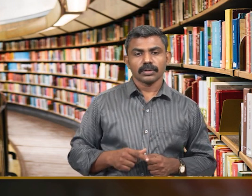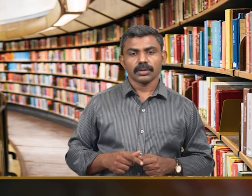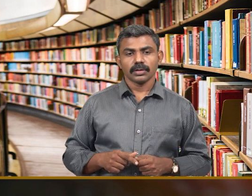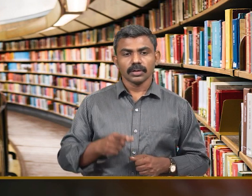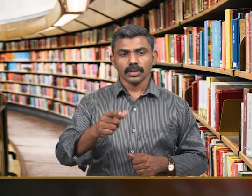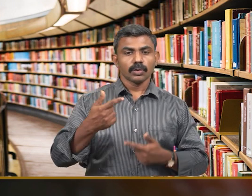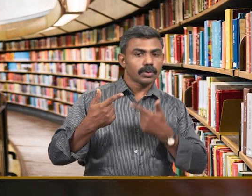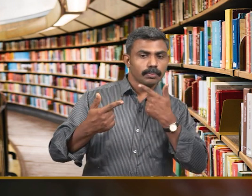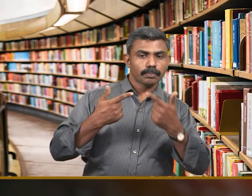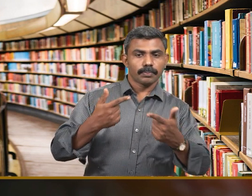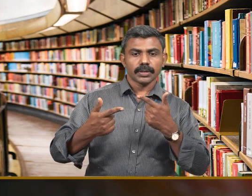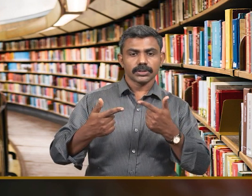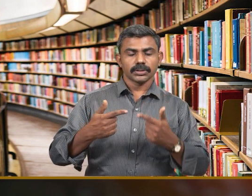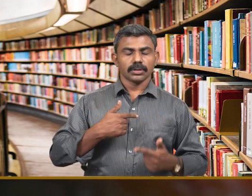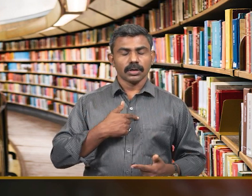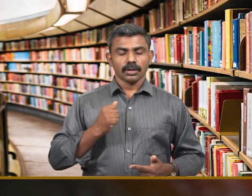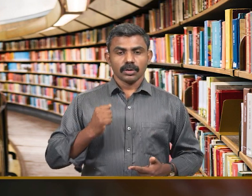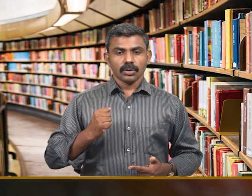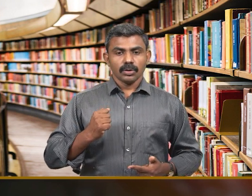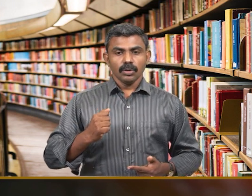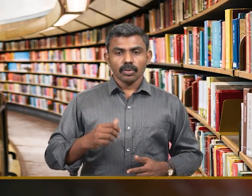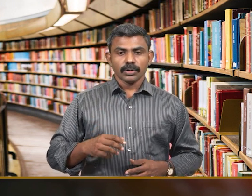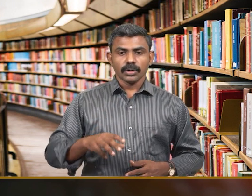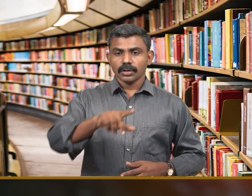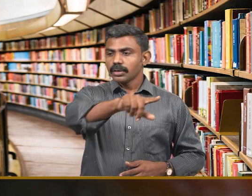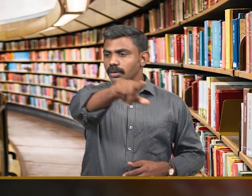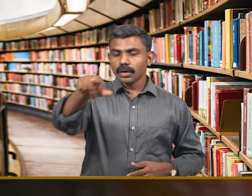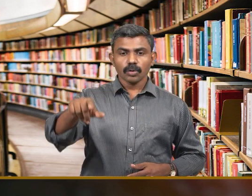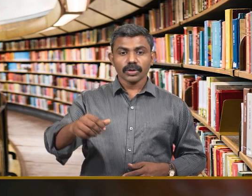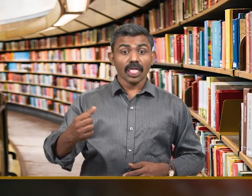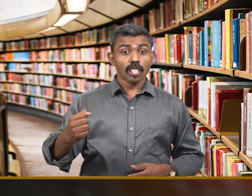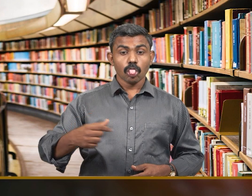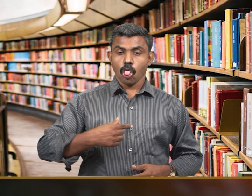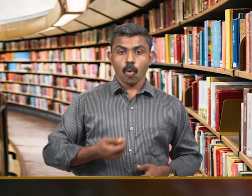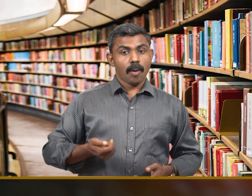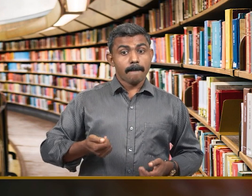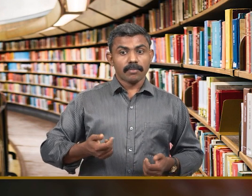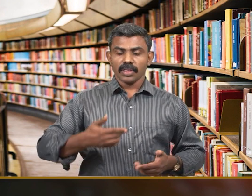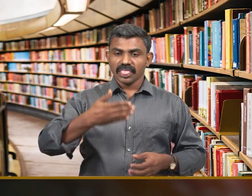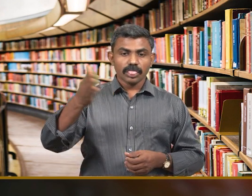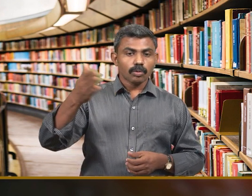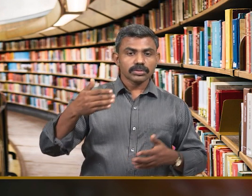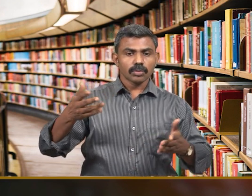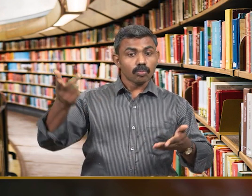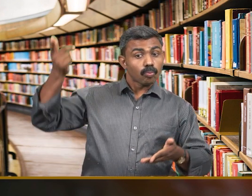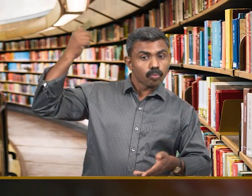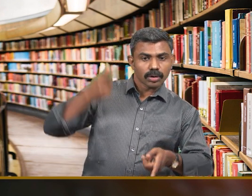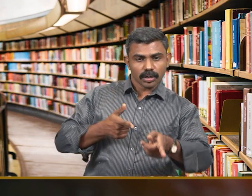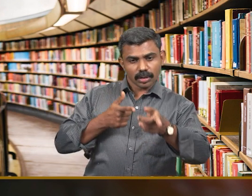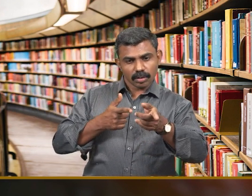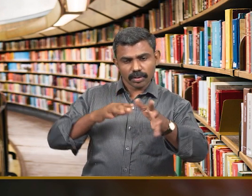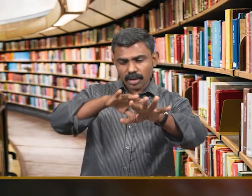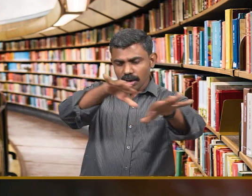இவருடைய பேச்சு, இவருடைய கொள்கைகள், ஒரு சிந்தனைகள் யாரை வரவேற்று பார்த்தீங்கன்னா அங்கே இருக்கக்கூடிய தொழிலதிபர்கள், தேசியவாதிகள், முன்னாள் இராணுவத்தினர்கள்,